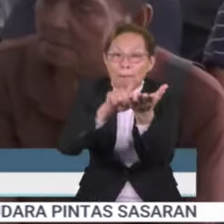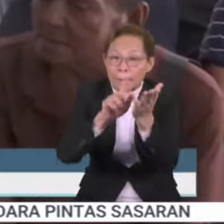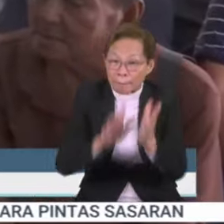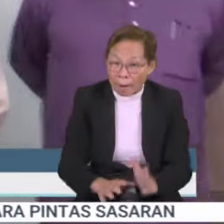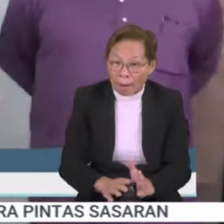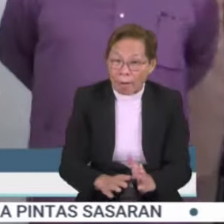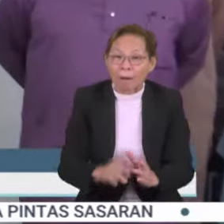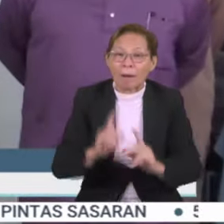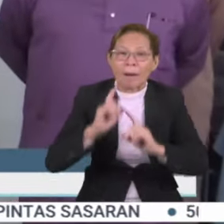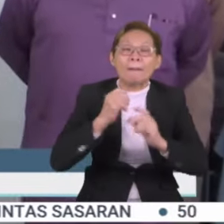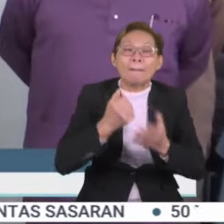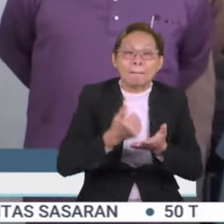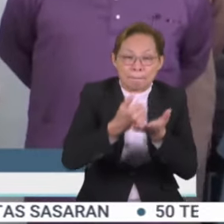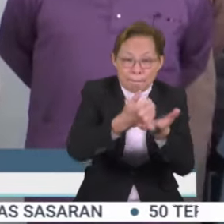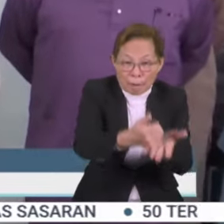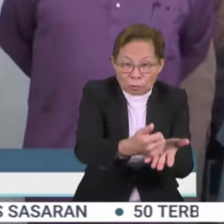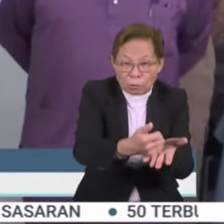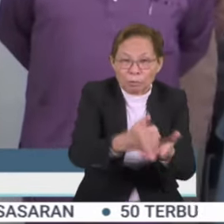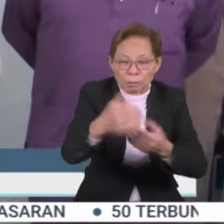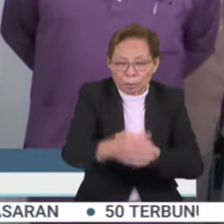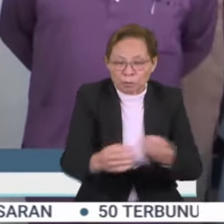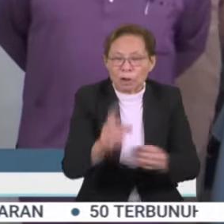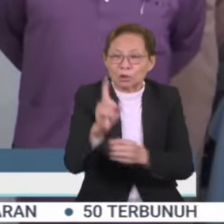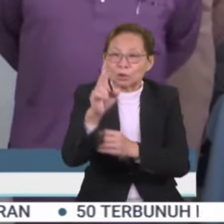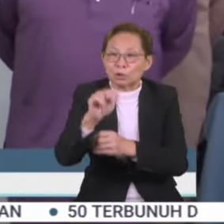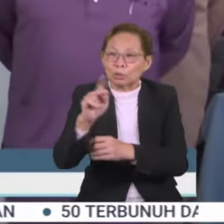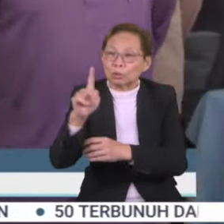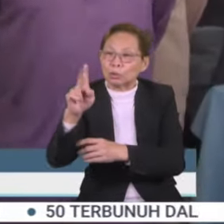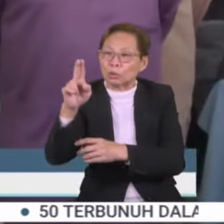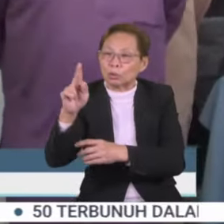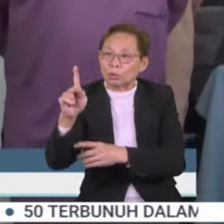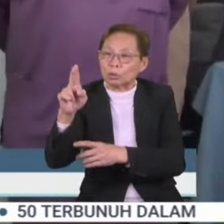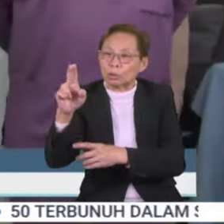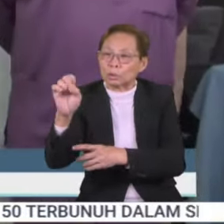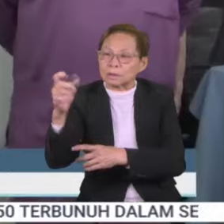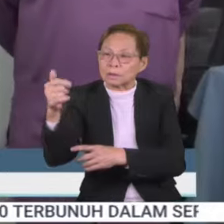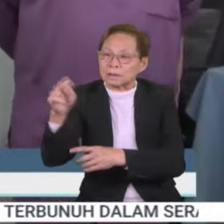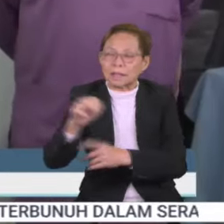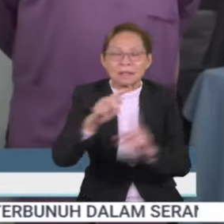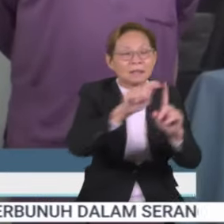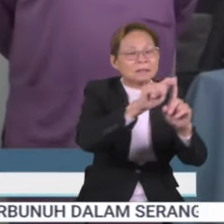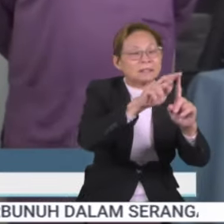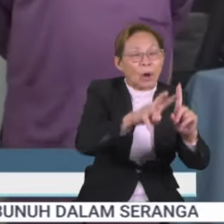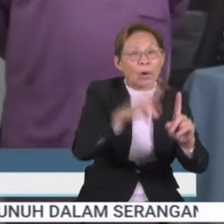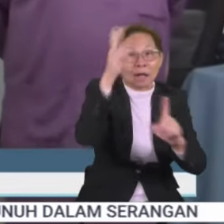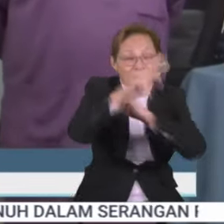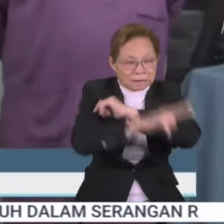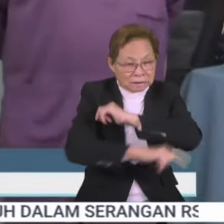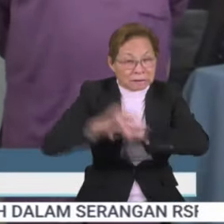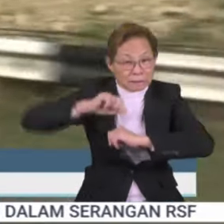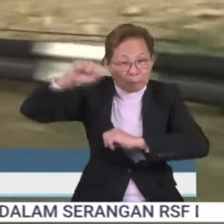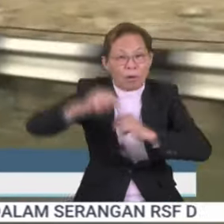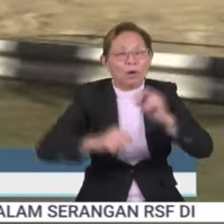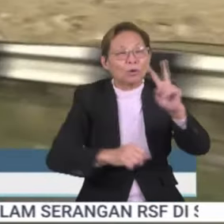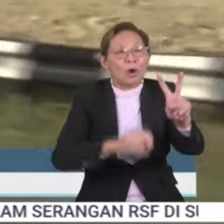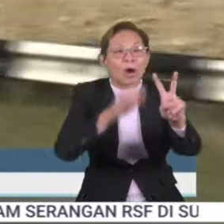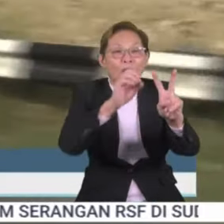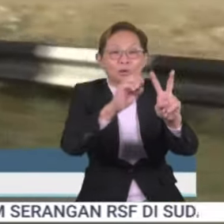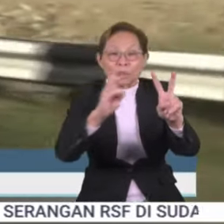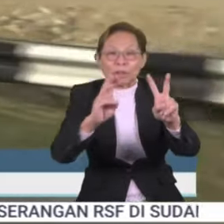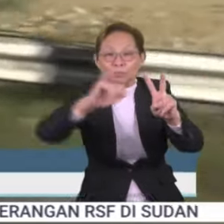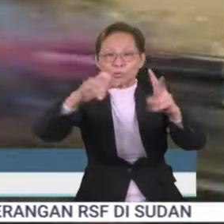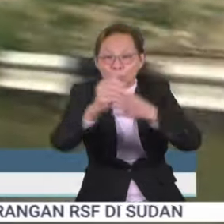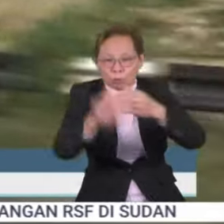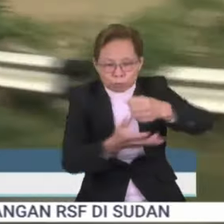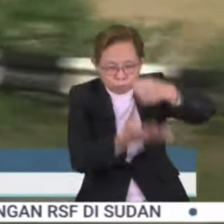media selepas menyampaikan bantuan ini di pejabat Dun kukusan Tawau kerajaan Negeri memperuntukkan 206 juta